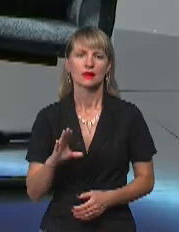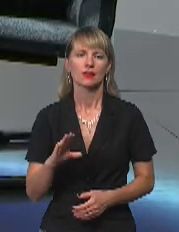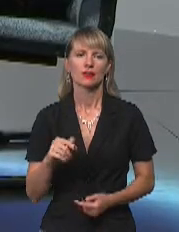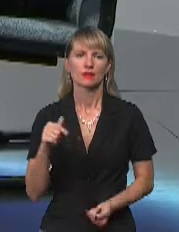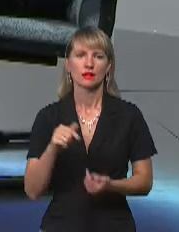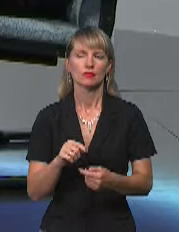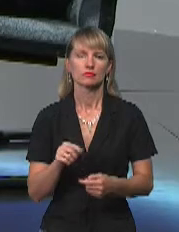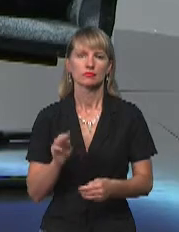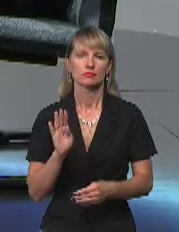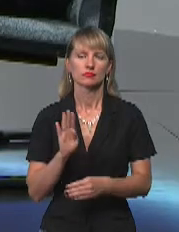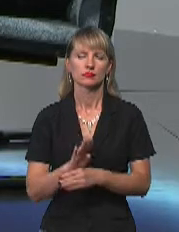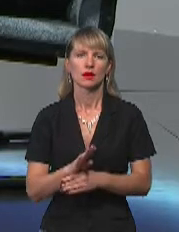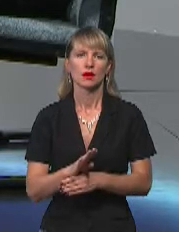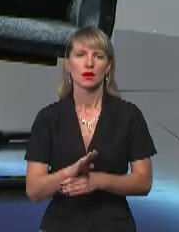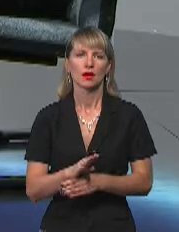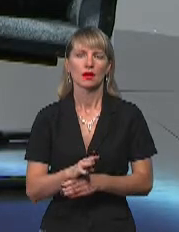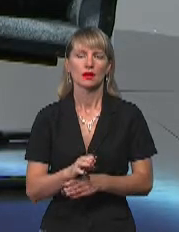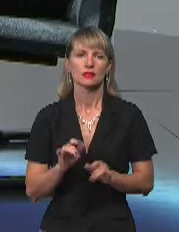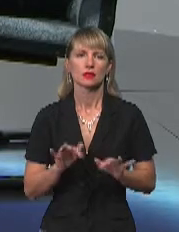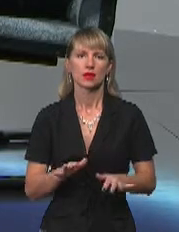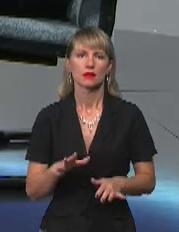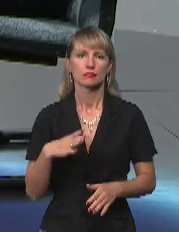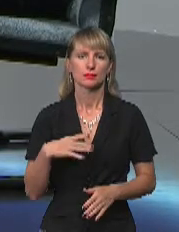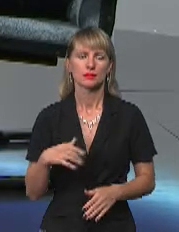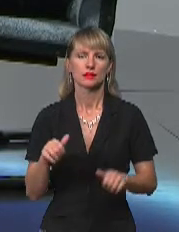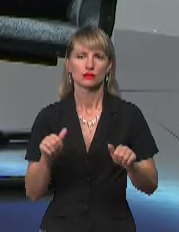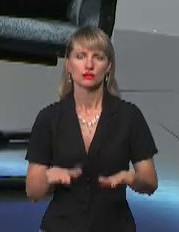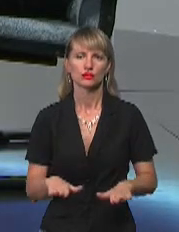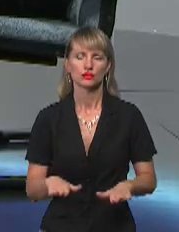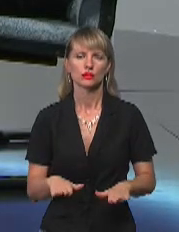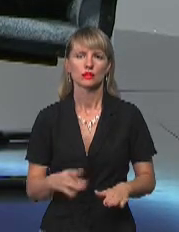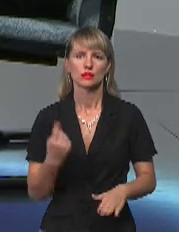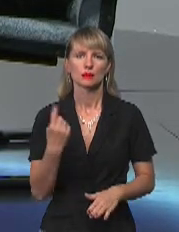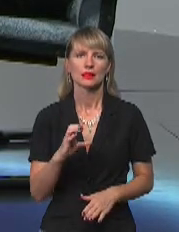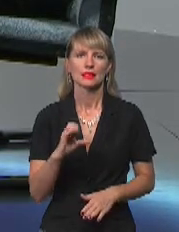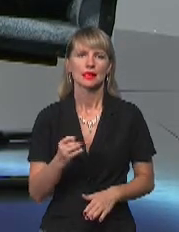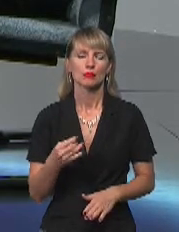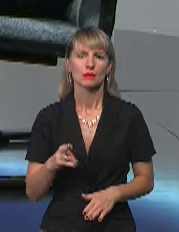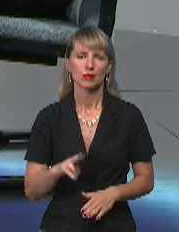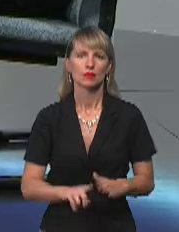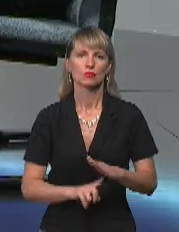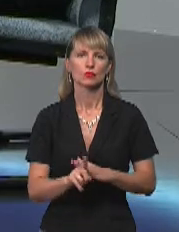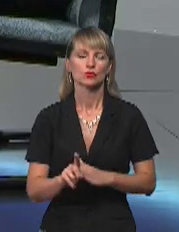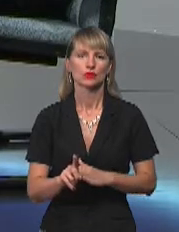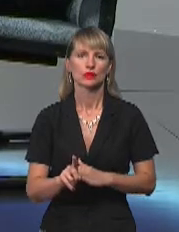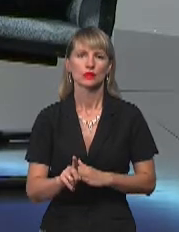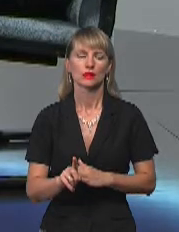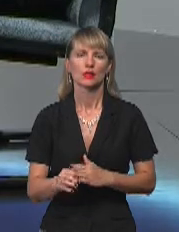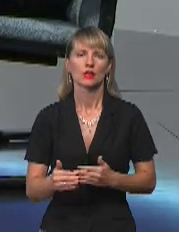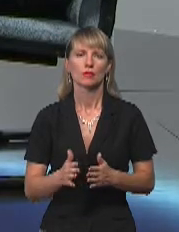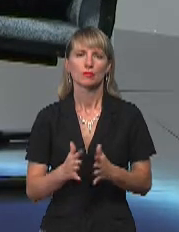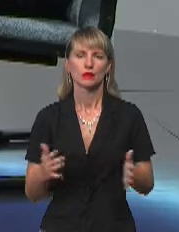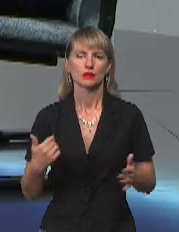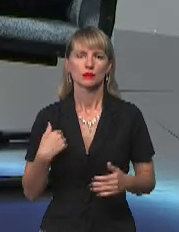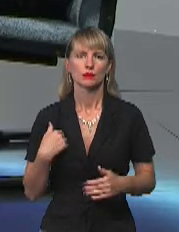відповідно до доручення Міністерства внутрішніх справ України було прийнято рішення, і ми з 1 серпня розпочали, якщо до цього ми несли більшість